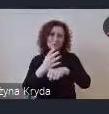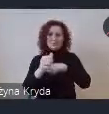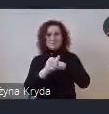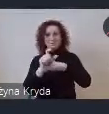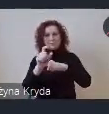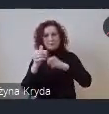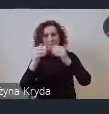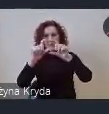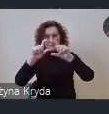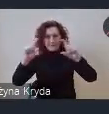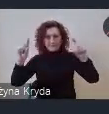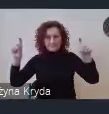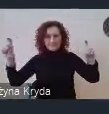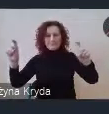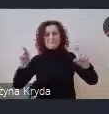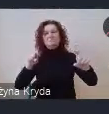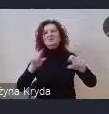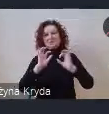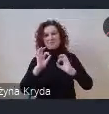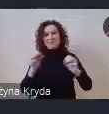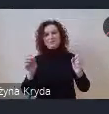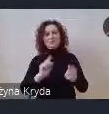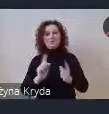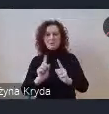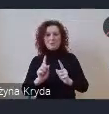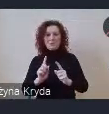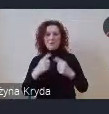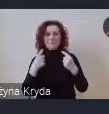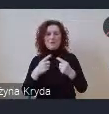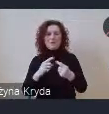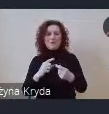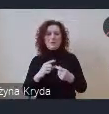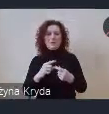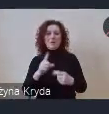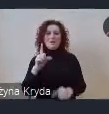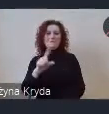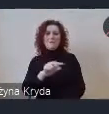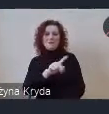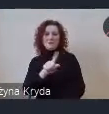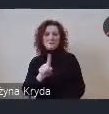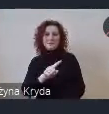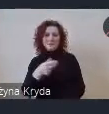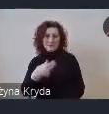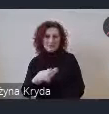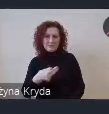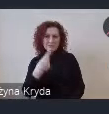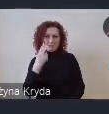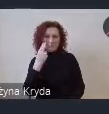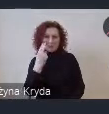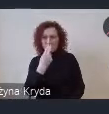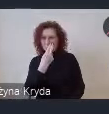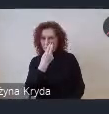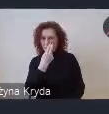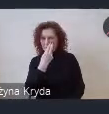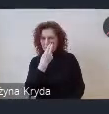uznawane póki co jest zalecany sposób przez Polski Związek Niewidomych i przez użytkowników słabowidzących póki co